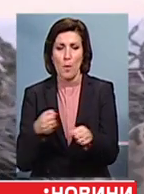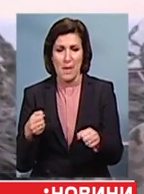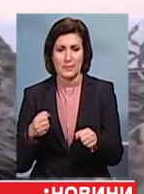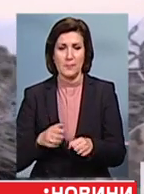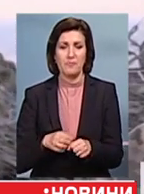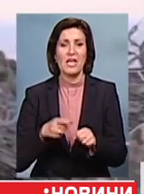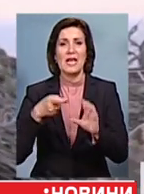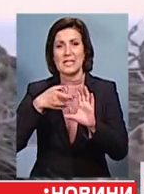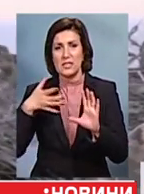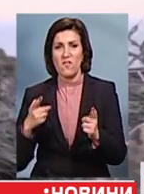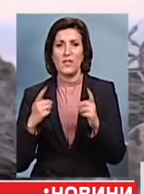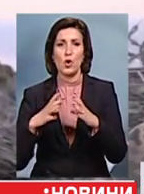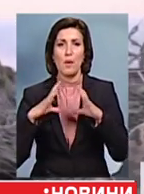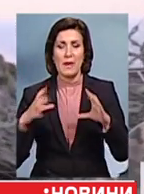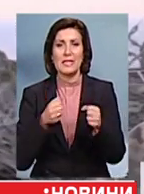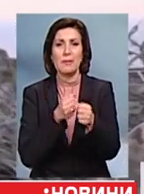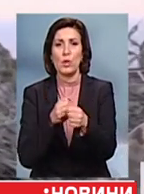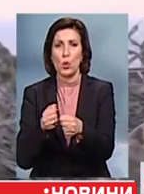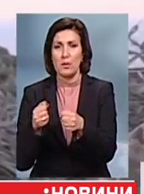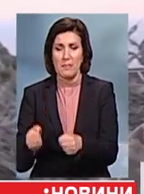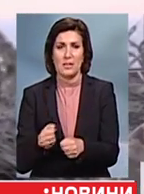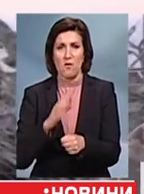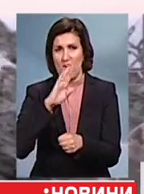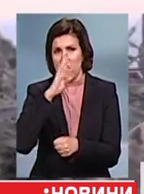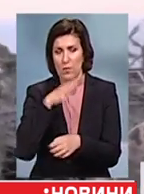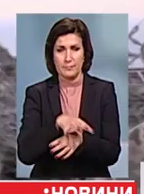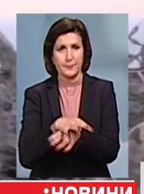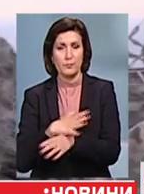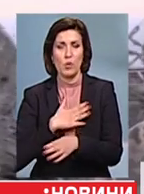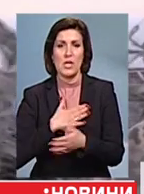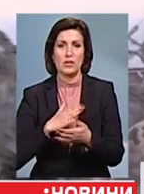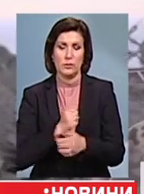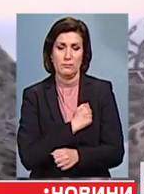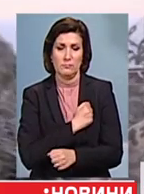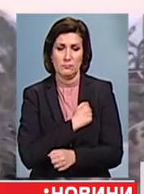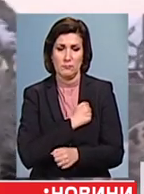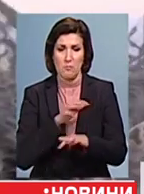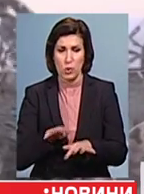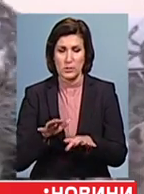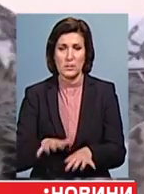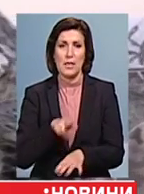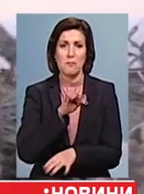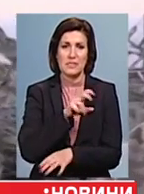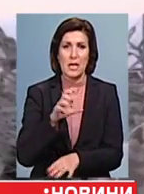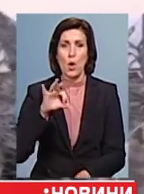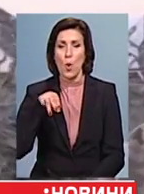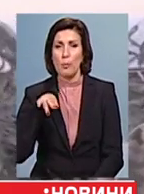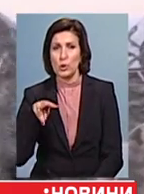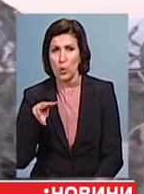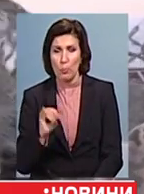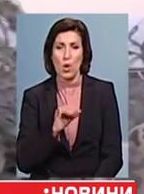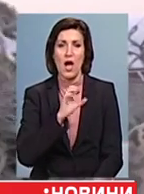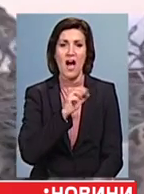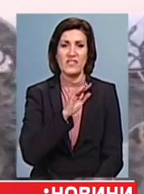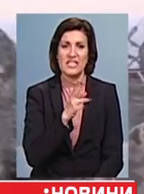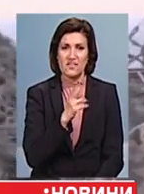З гранатометів та великокаліберних кулеметів ворог вів вогонь по наших позиціях в Пісках, Опитному, Авдіївці та на шахті